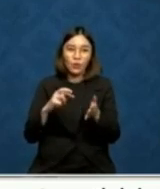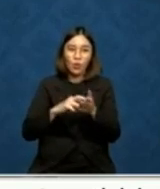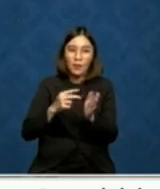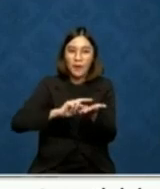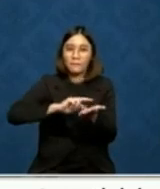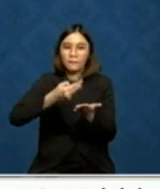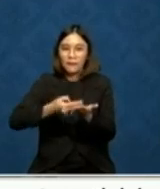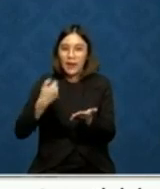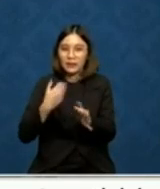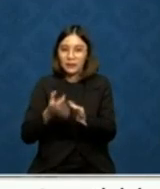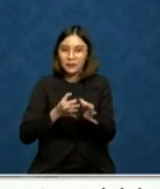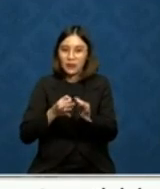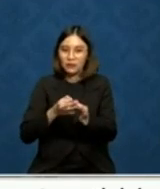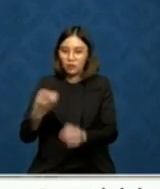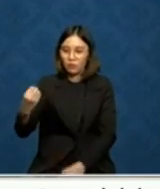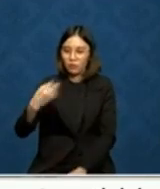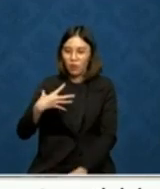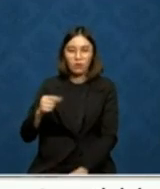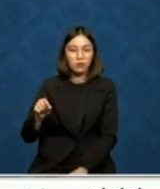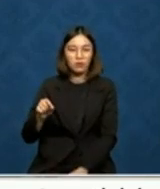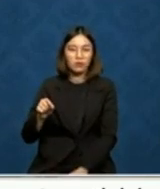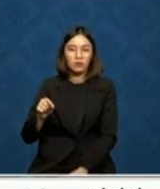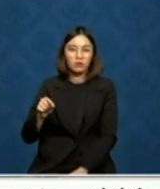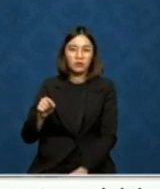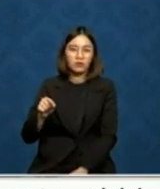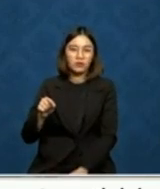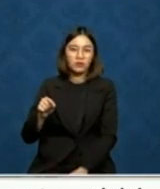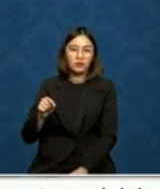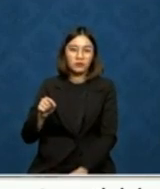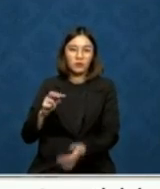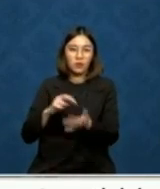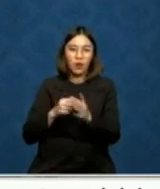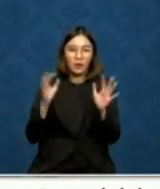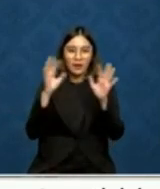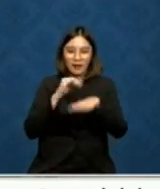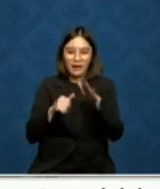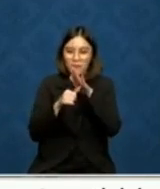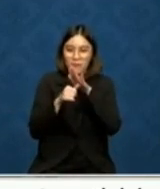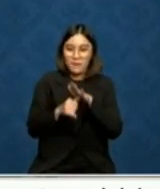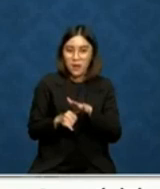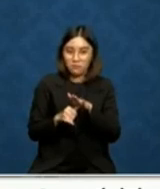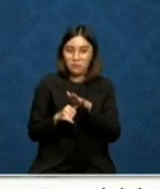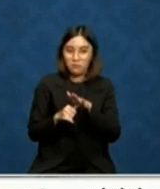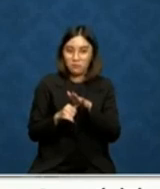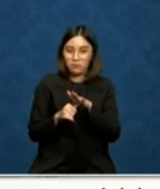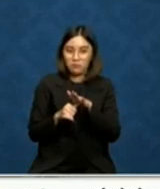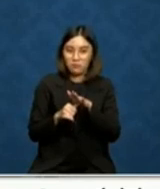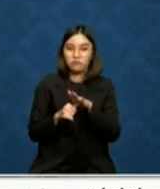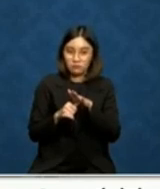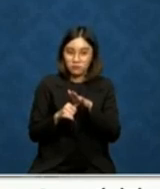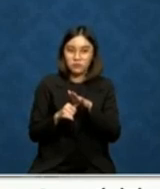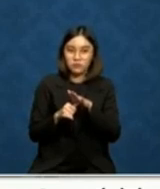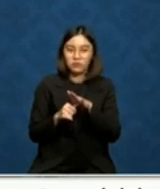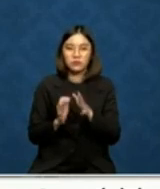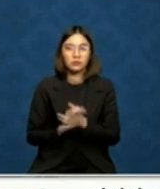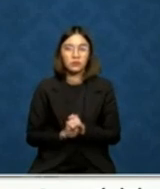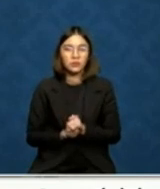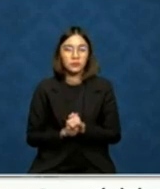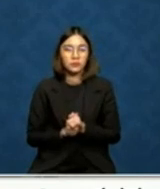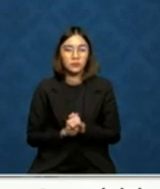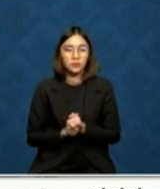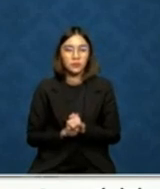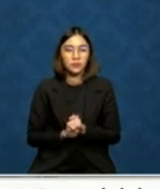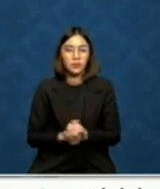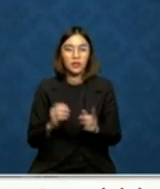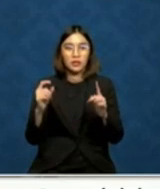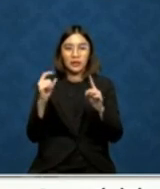ว่าอะไรเขาก็บอกว่าจริงๆแล้วเนี่ยอันนี้มันคือการคุกคามทางเพศอย่างนึงนะเพราะฉะนั้นเนี่ยเราไม่สามารถใช้บ